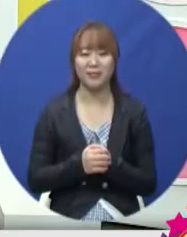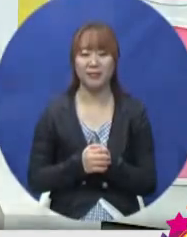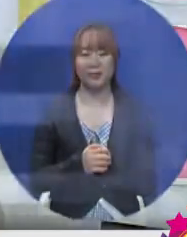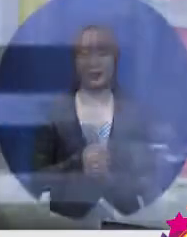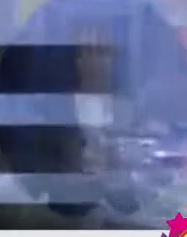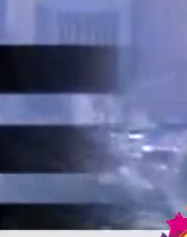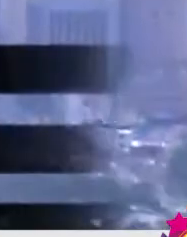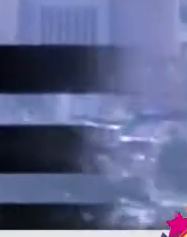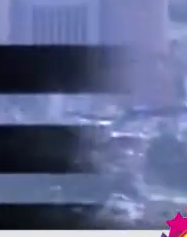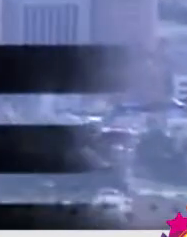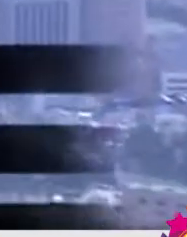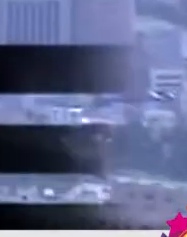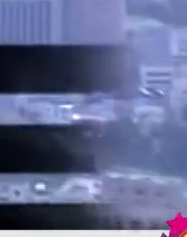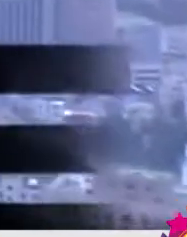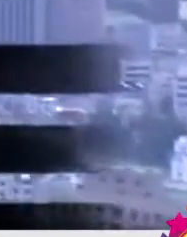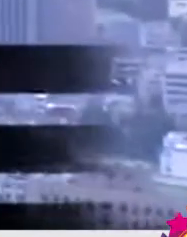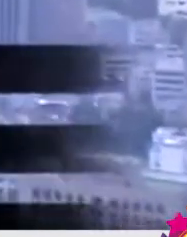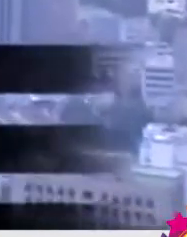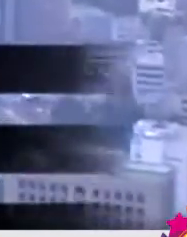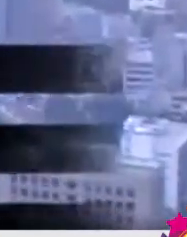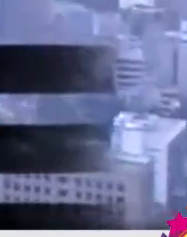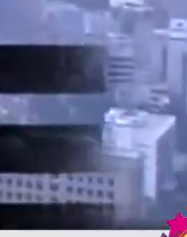시절.